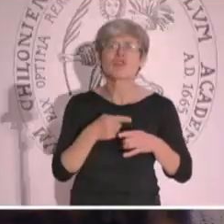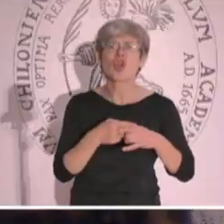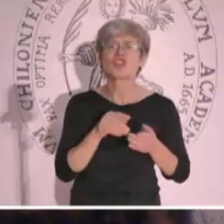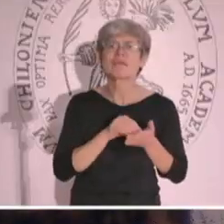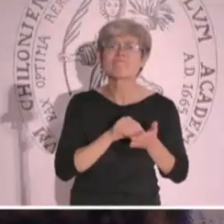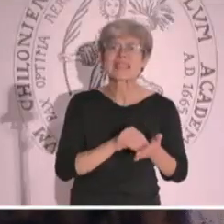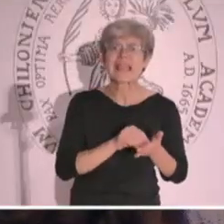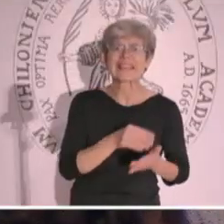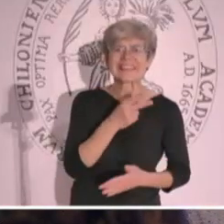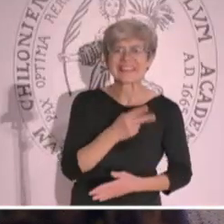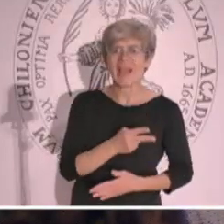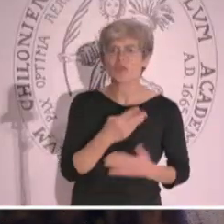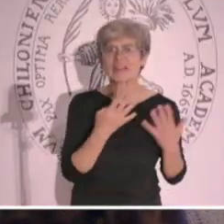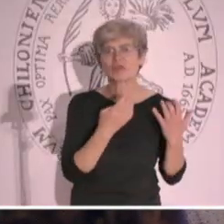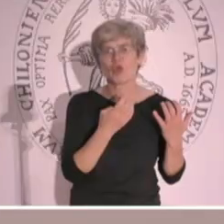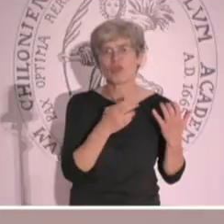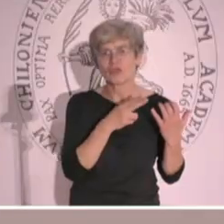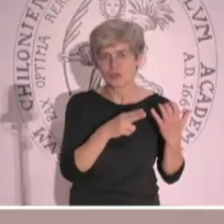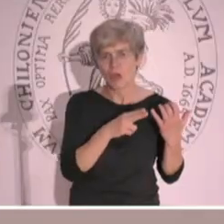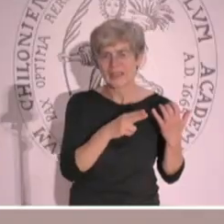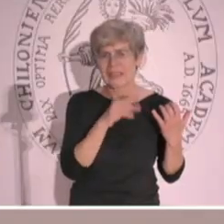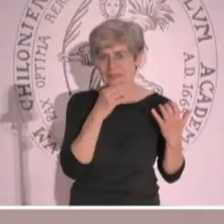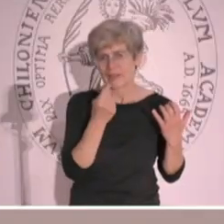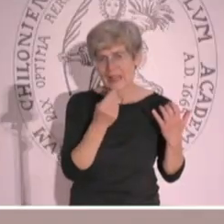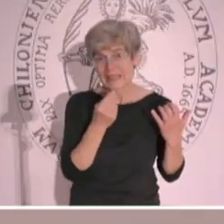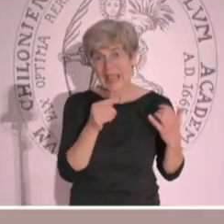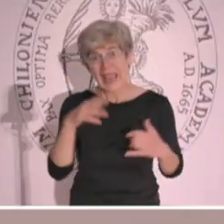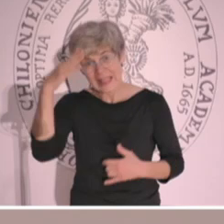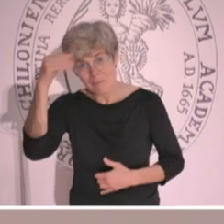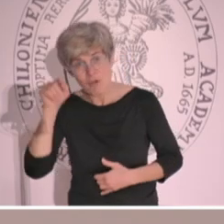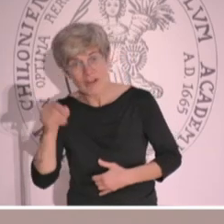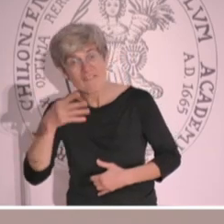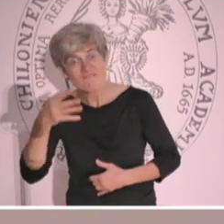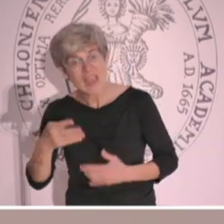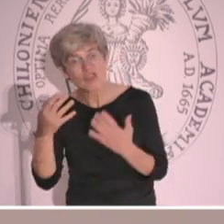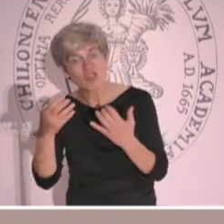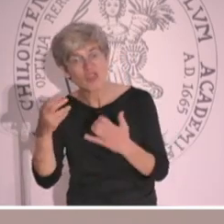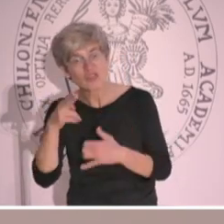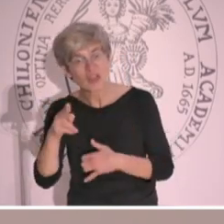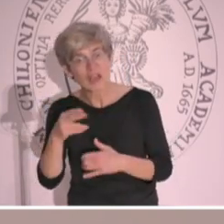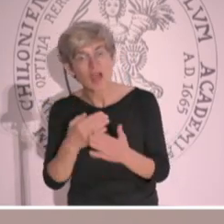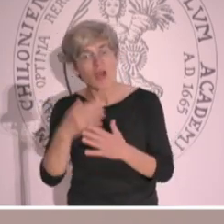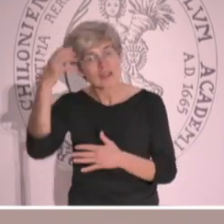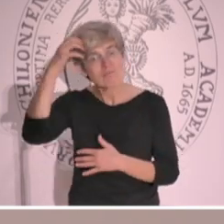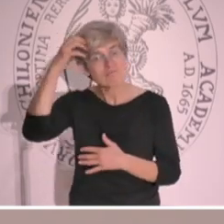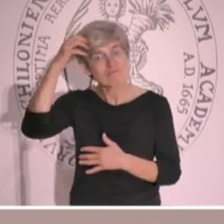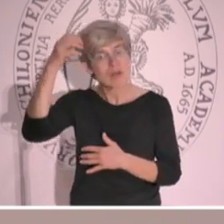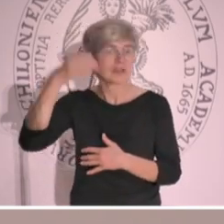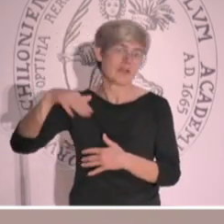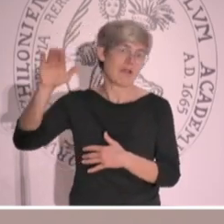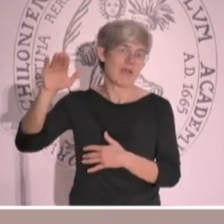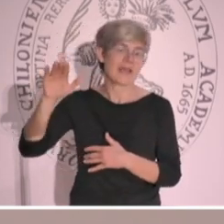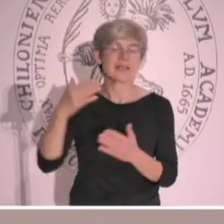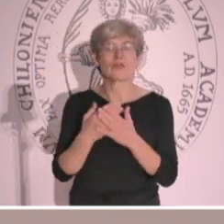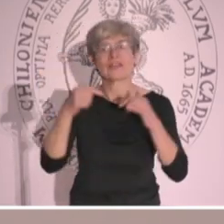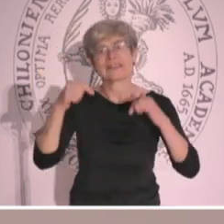Geld. In Hamburg bezahlen Sie 420 Euro, in München zahlen Sie 700 Euro. Also da ist die Welt noch ein bisschen mehr in Ordnung